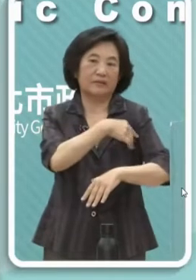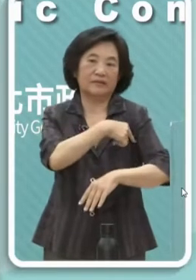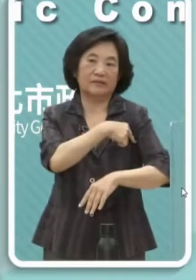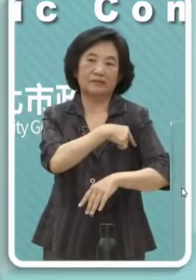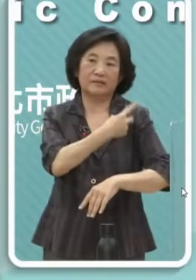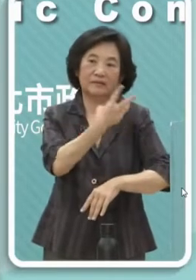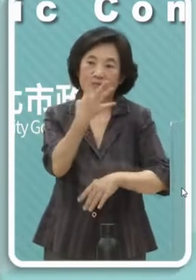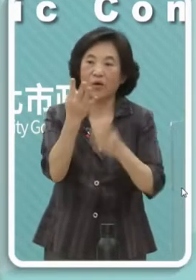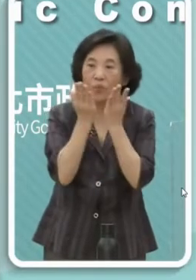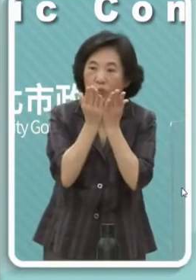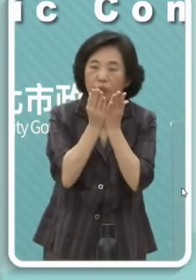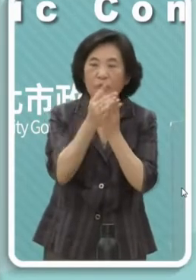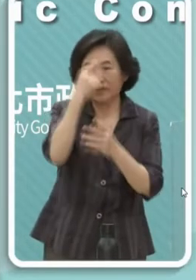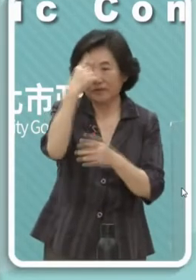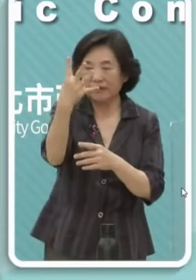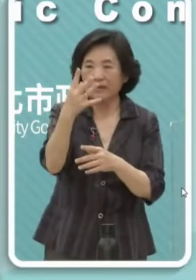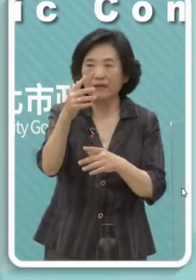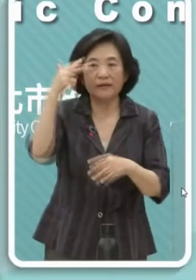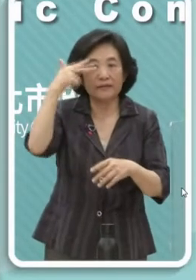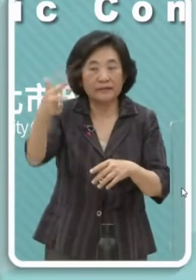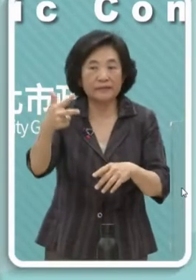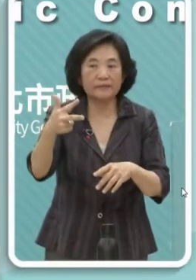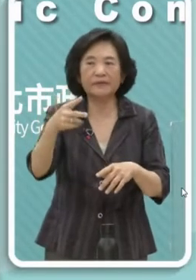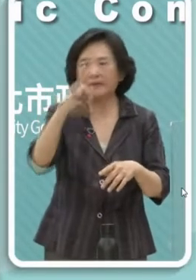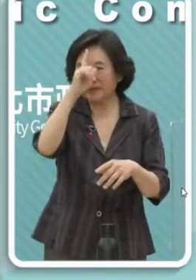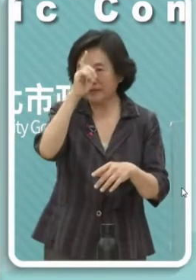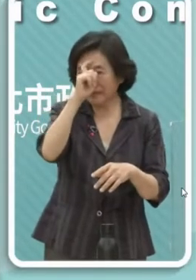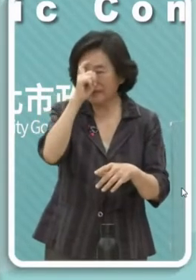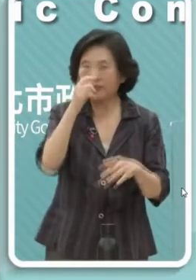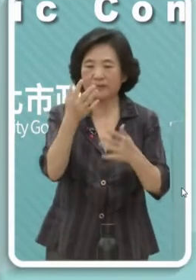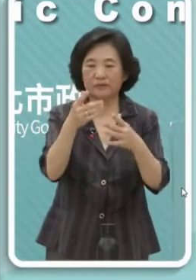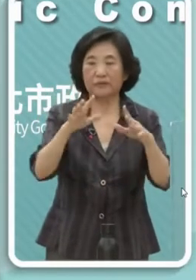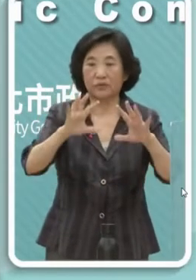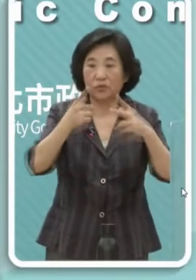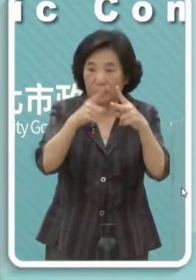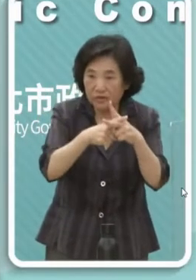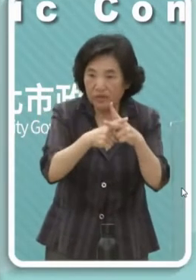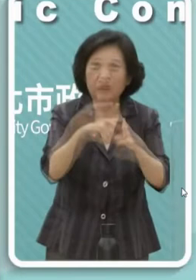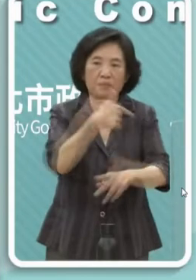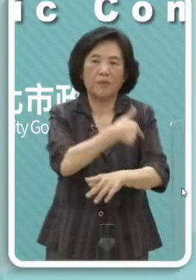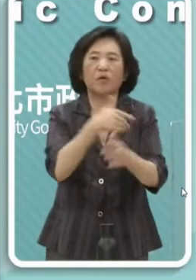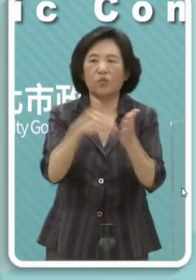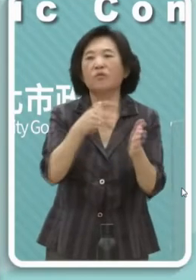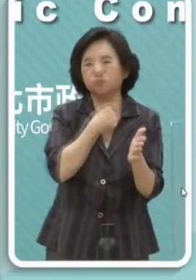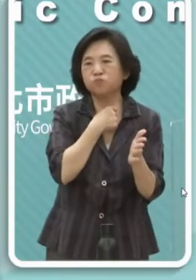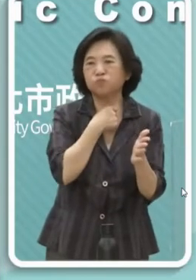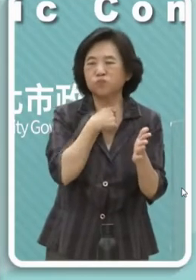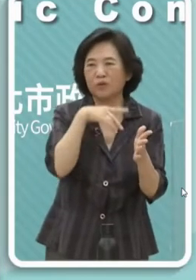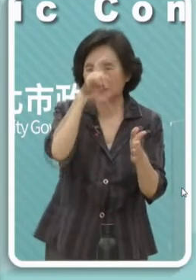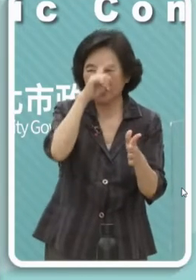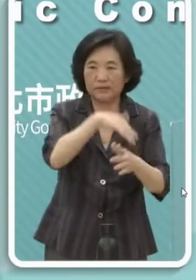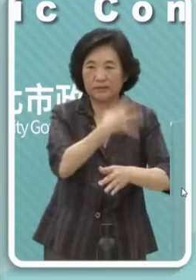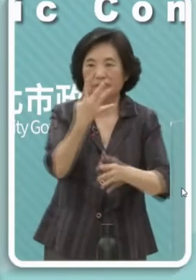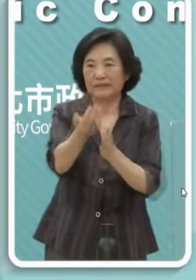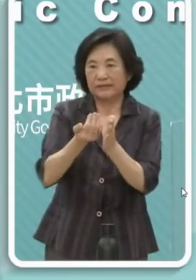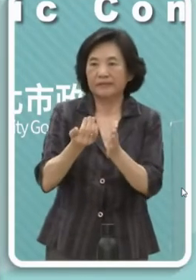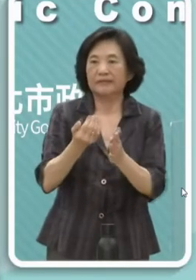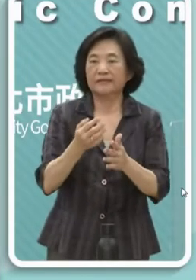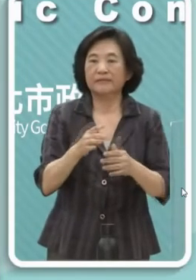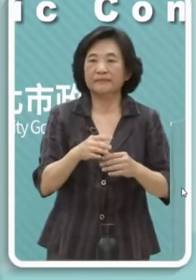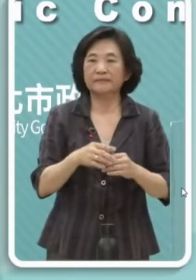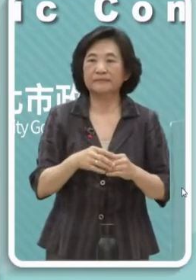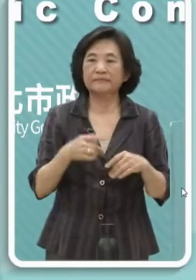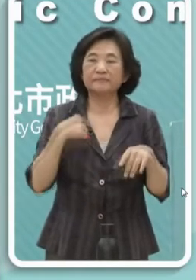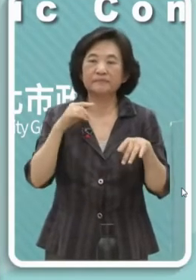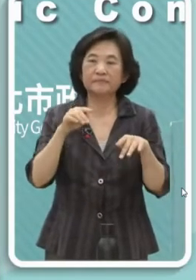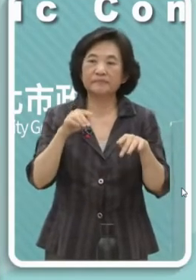在下个礼拜最慢到下礼拜把这儿童 BNT 在小学把它打完。那也为了要有些地方